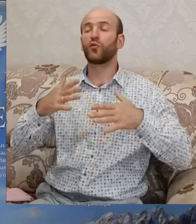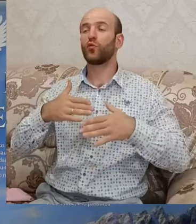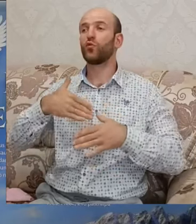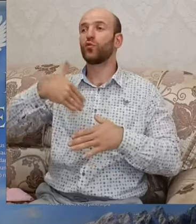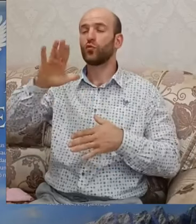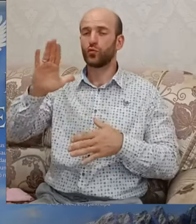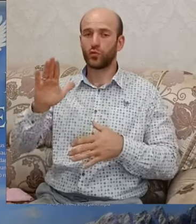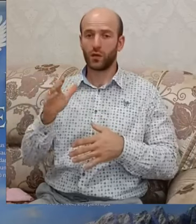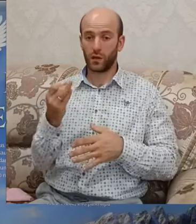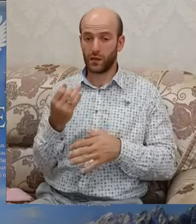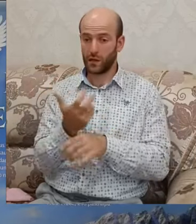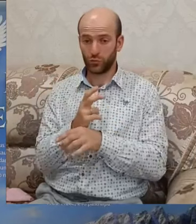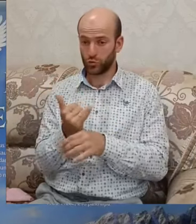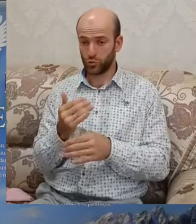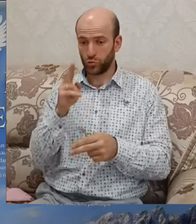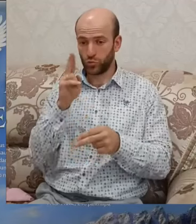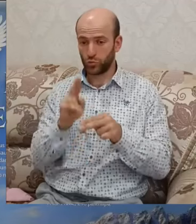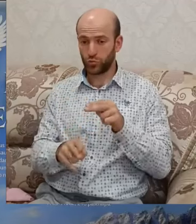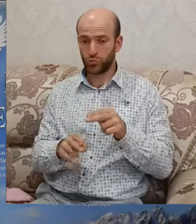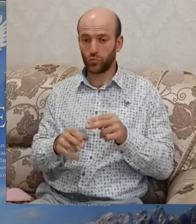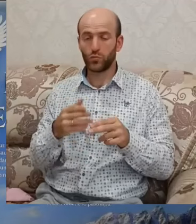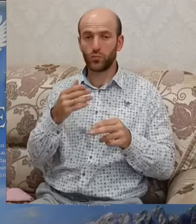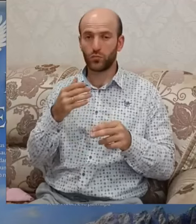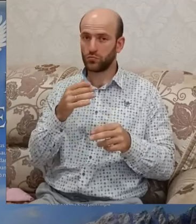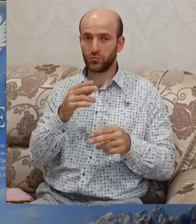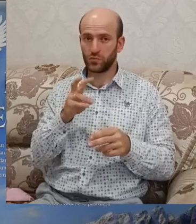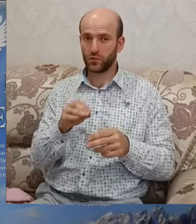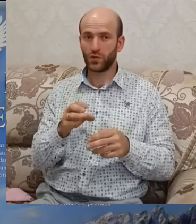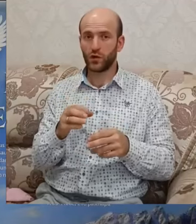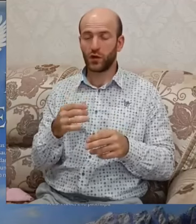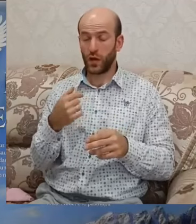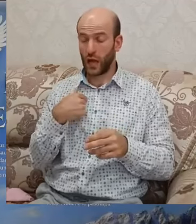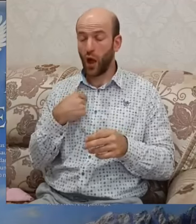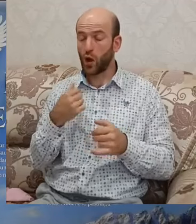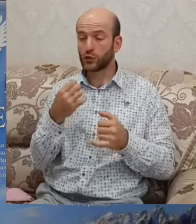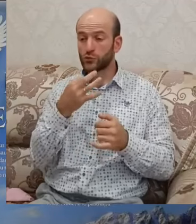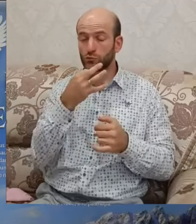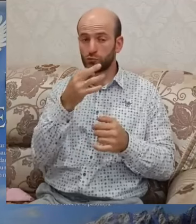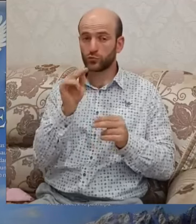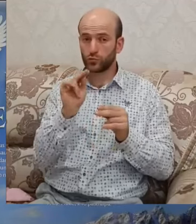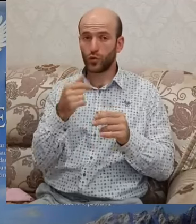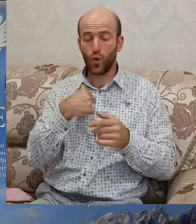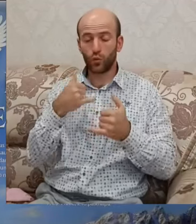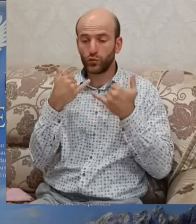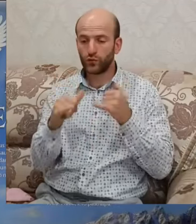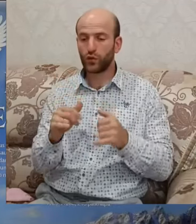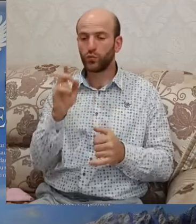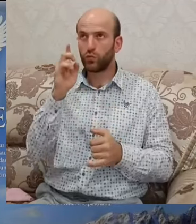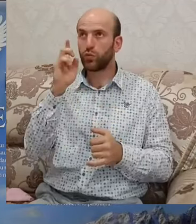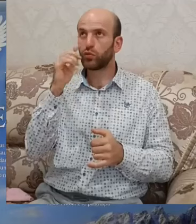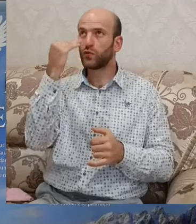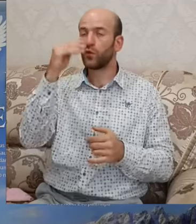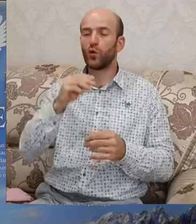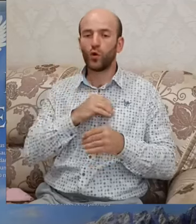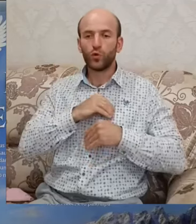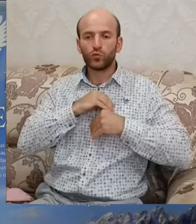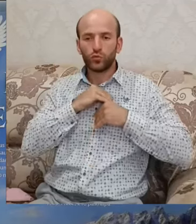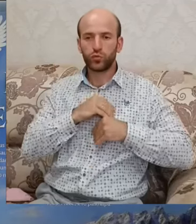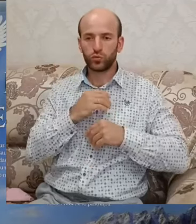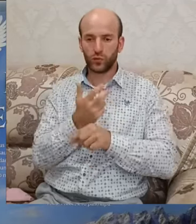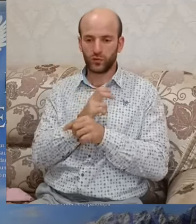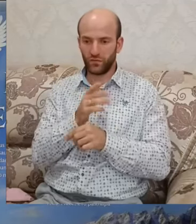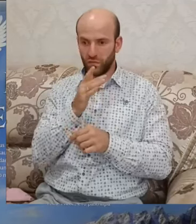per tą trumpą laiką. Я удивляюсь Божьим трудом за это короткое время. Žinot, jis tas, kuris išpildo savo žodį. Знаете,